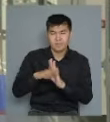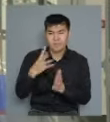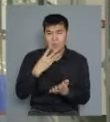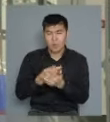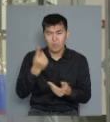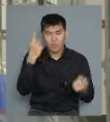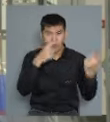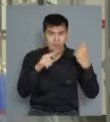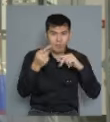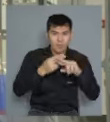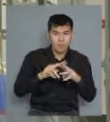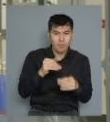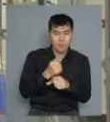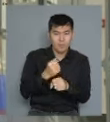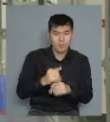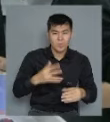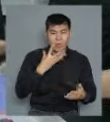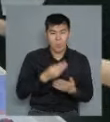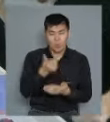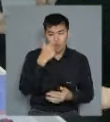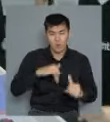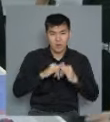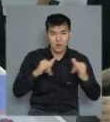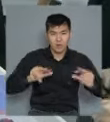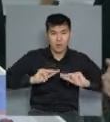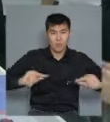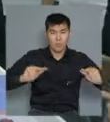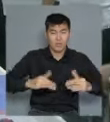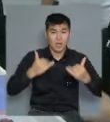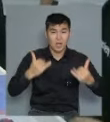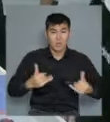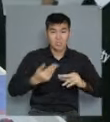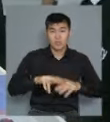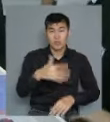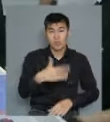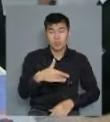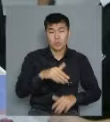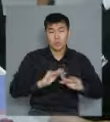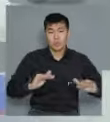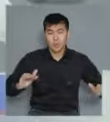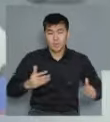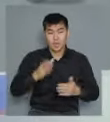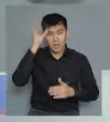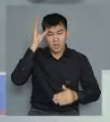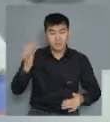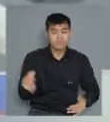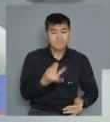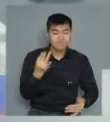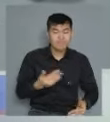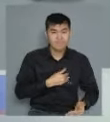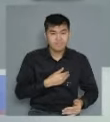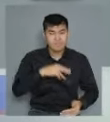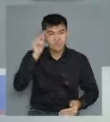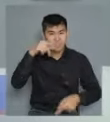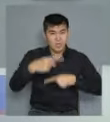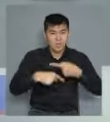ашып, бастап, и дамыталады. Мұғалімдердің айтуынша, қазірдің өзінде 50-ге жуық оқушы ғылыми кешенге қызығушылық танытқан.